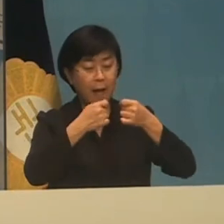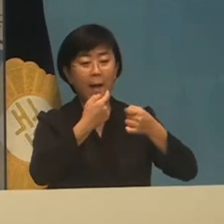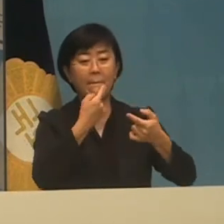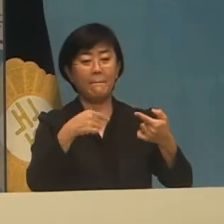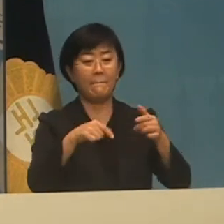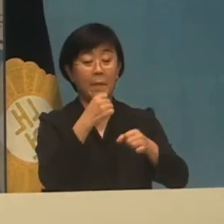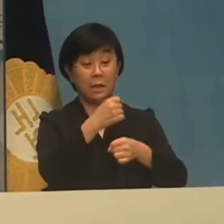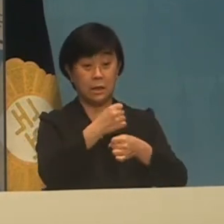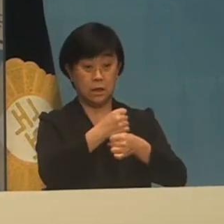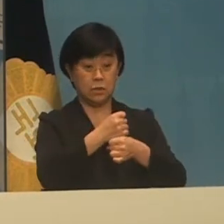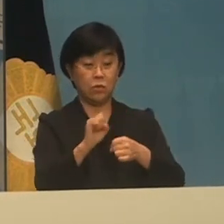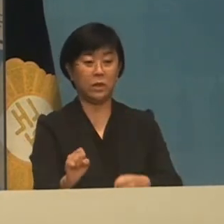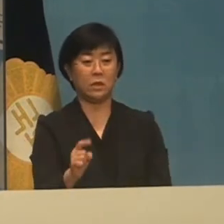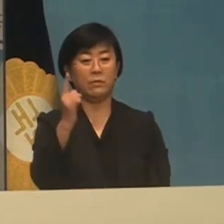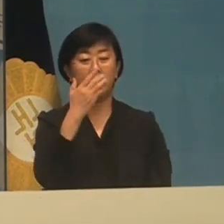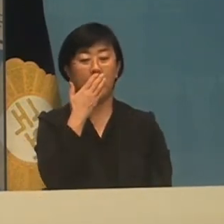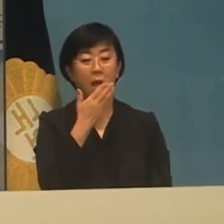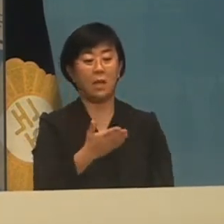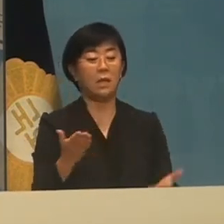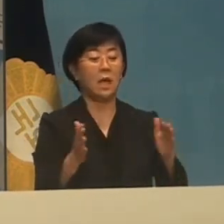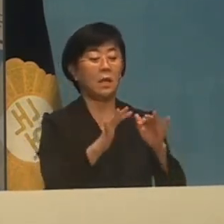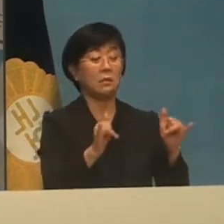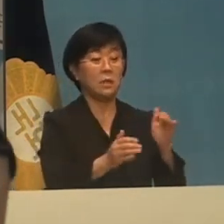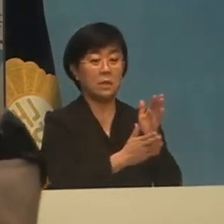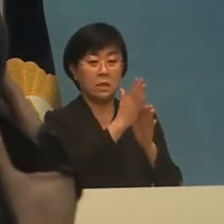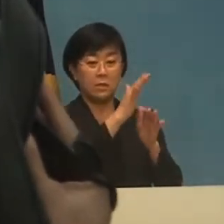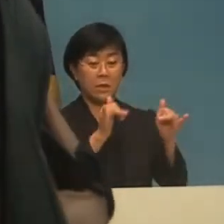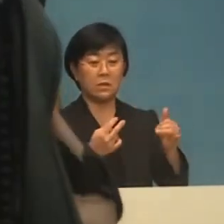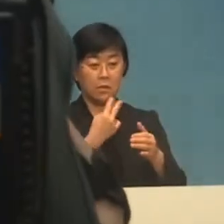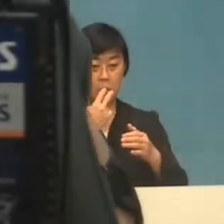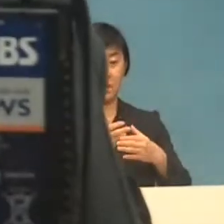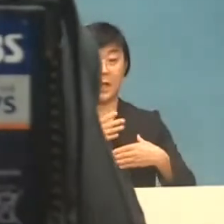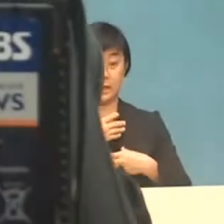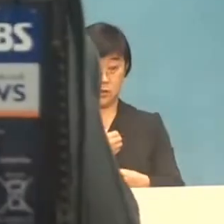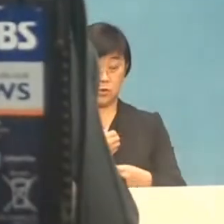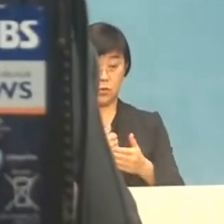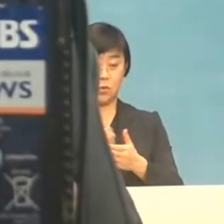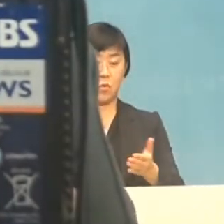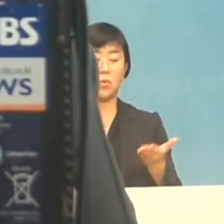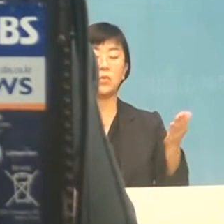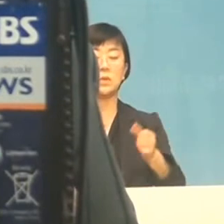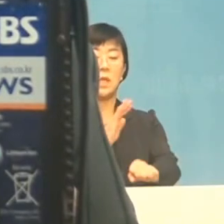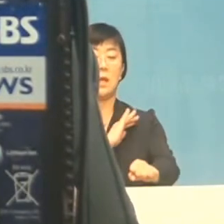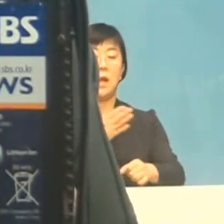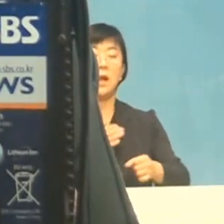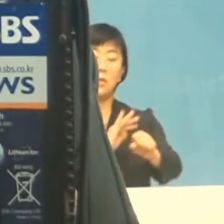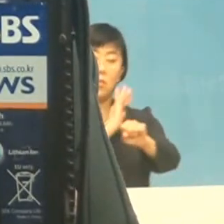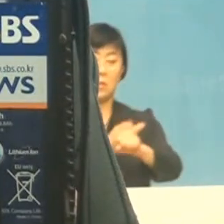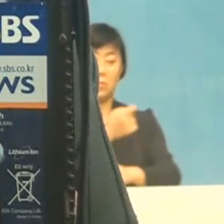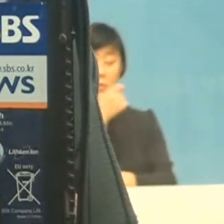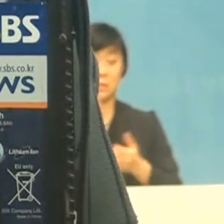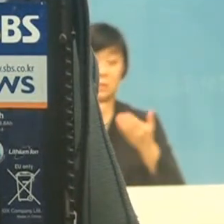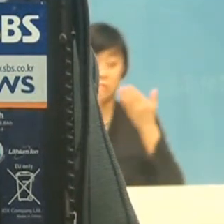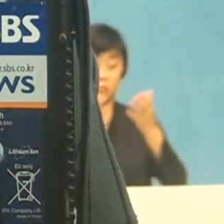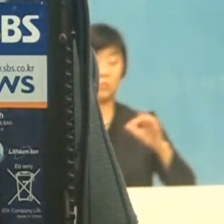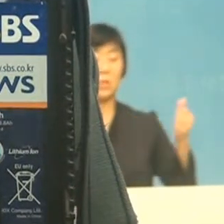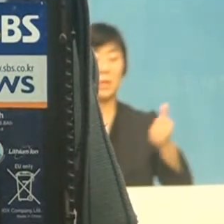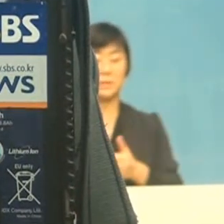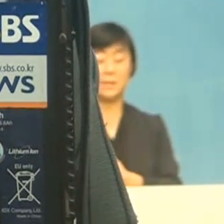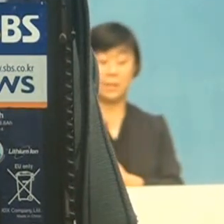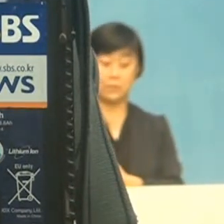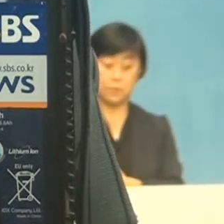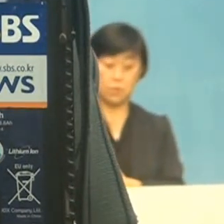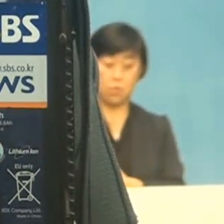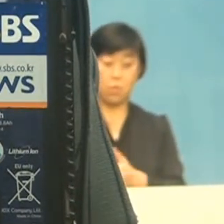것입니다. 일하는 시민의 생명과 안전을 지키고 노동자의 알권리를 보장할 수 있도록 국회가